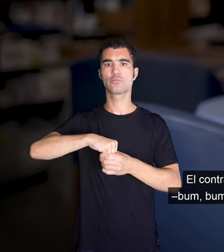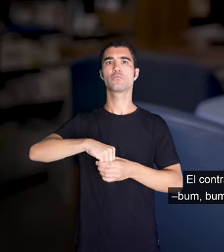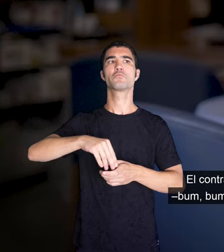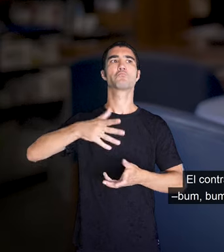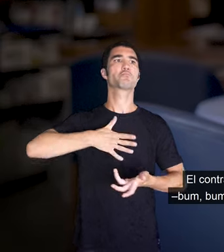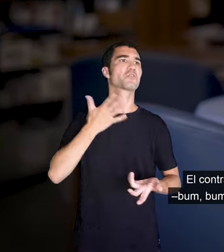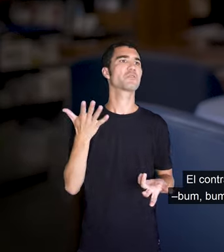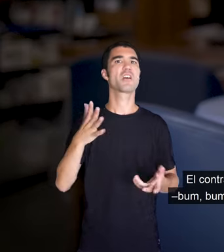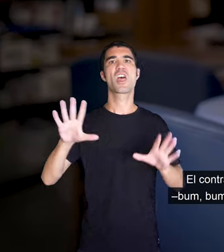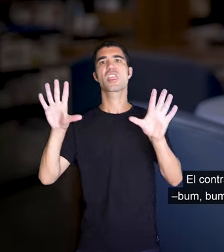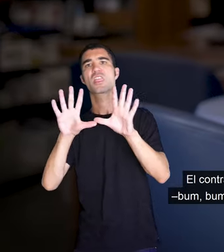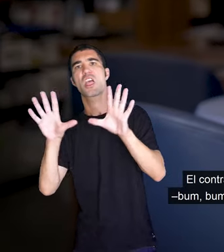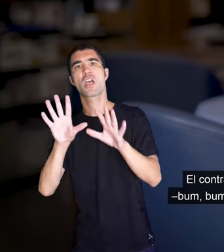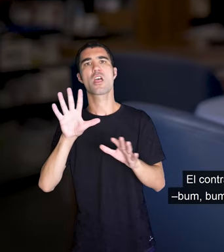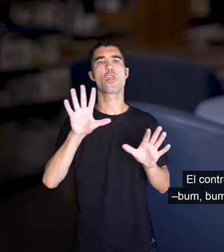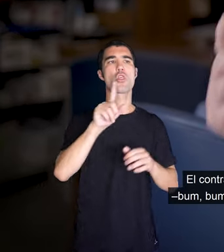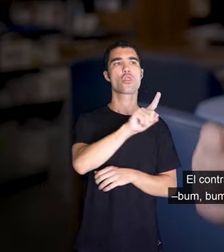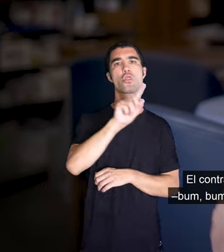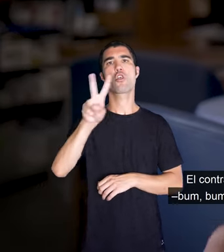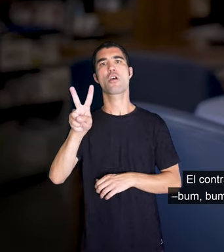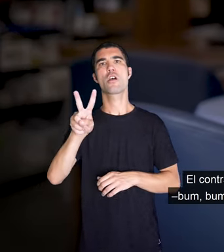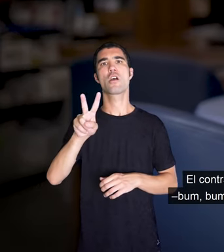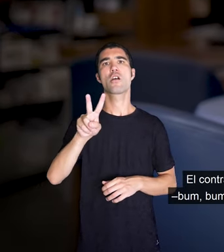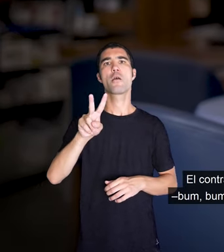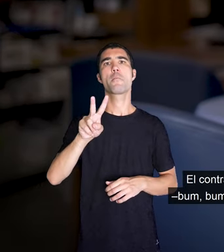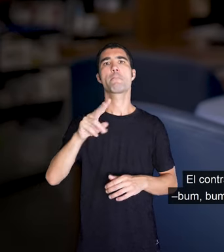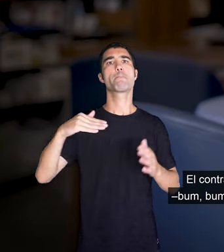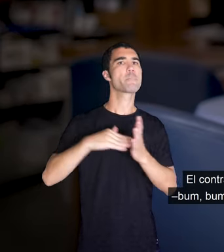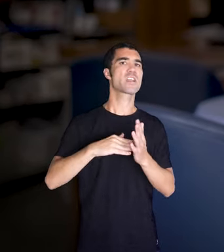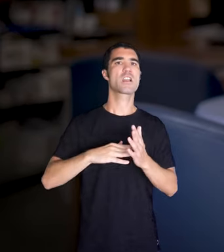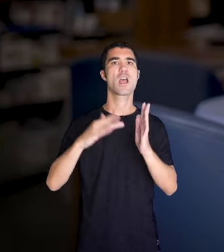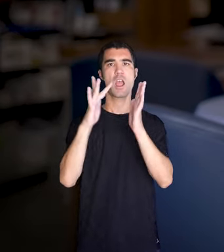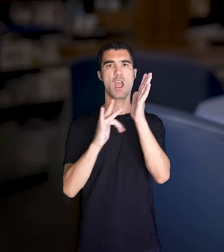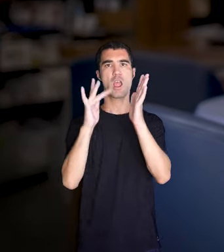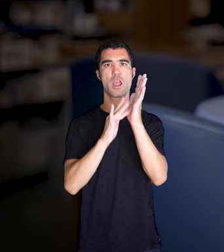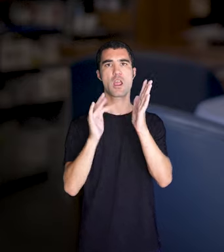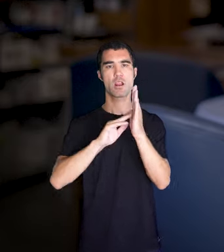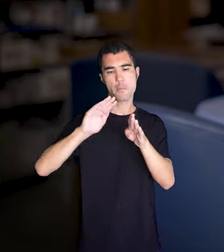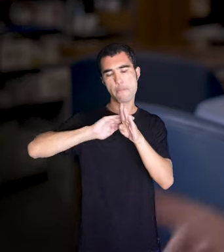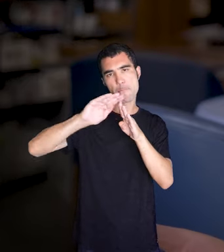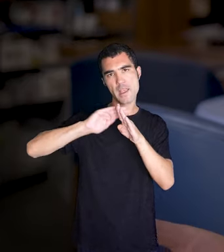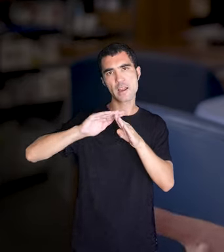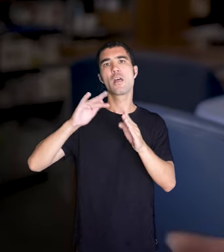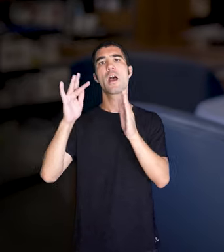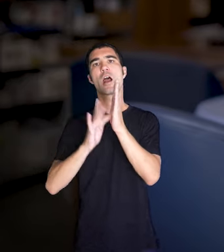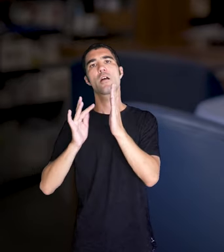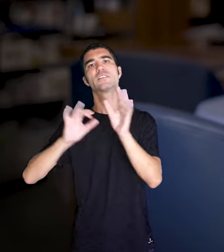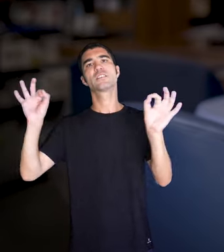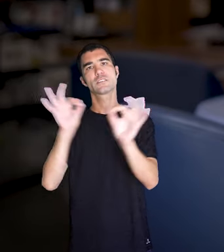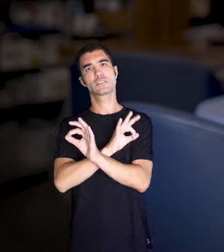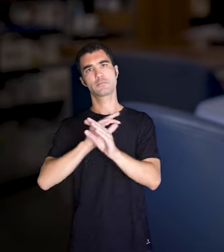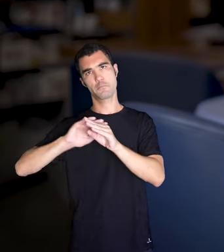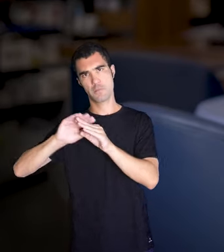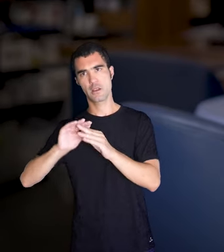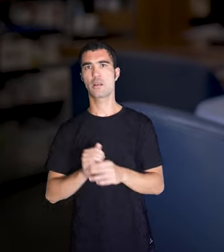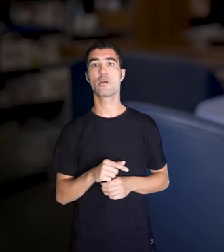si eren 10 o 12 tonelades d'arròs. Arròs pelat i sense pelar. I